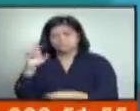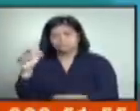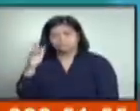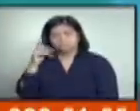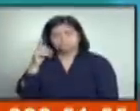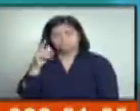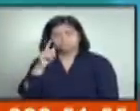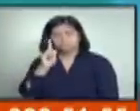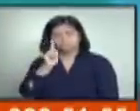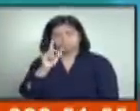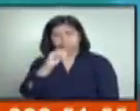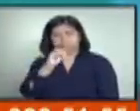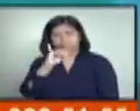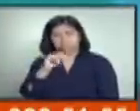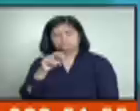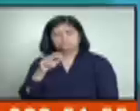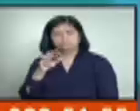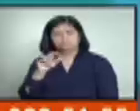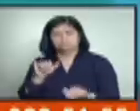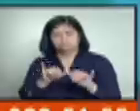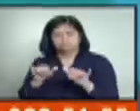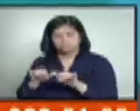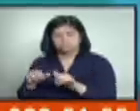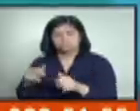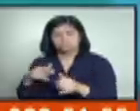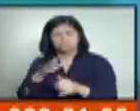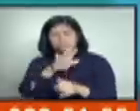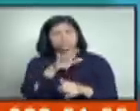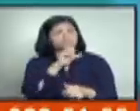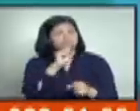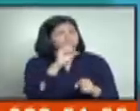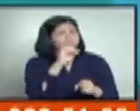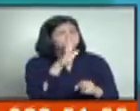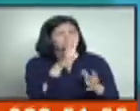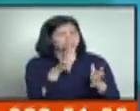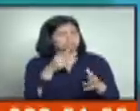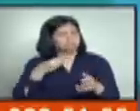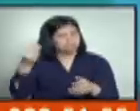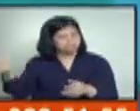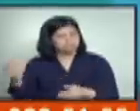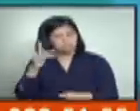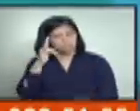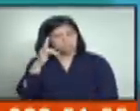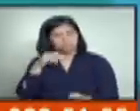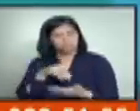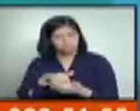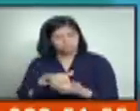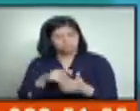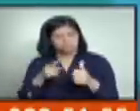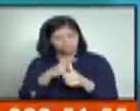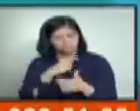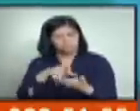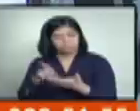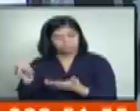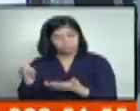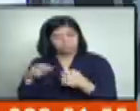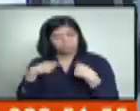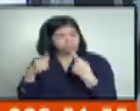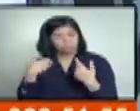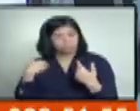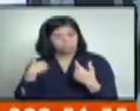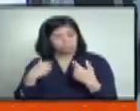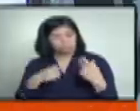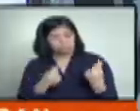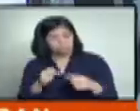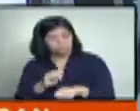20 linear meters, bayad yun. Oh, So, nagbigay ka ng 25,000 paunang bayad habang wala pa